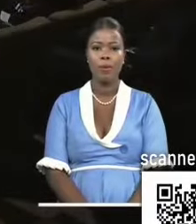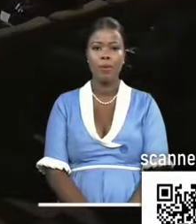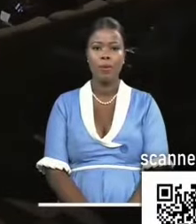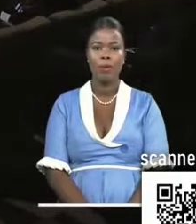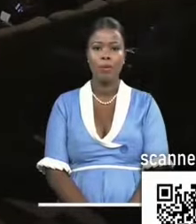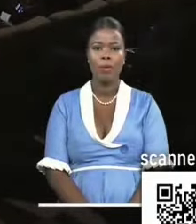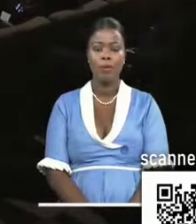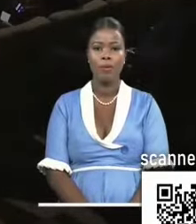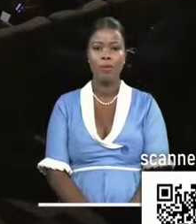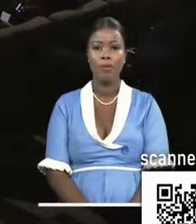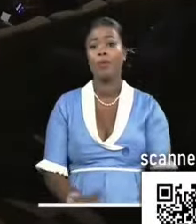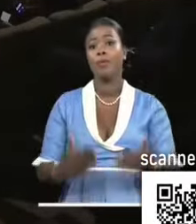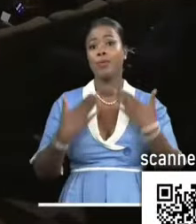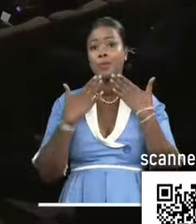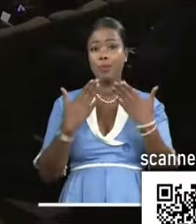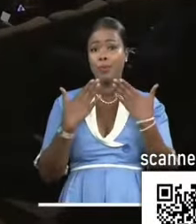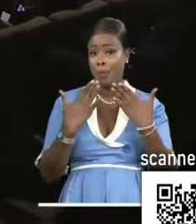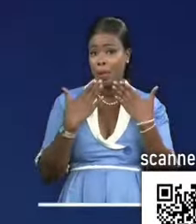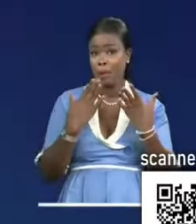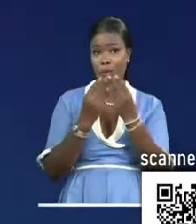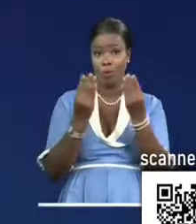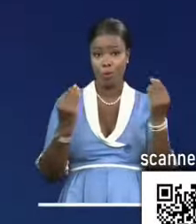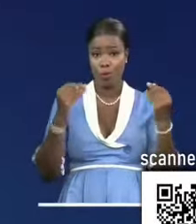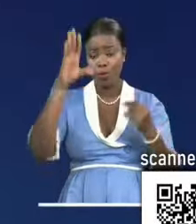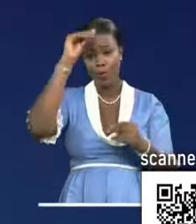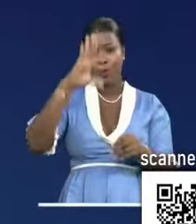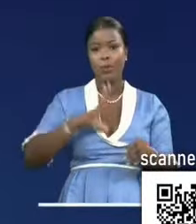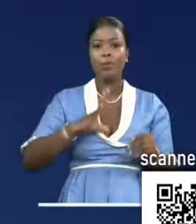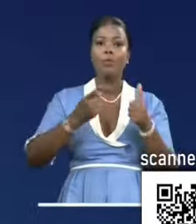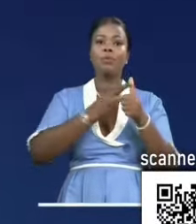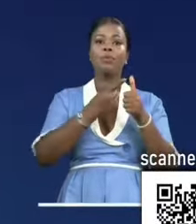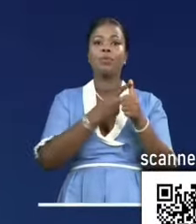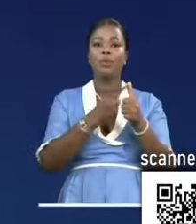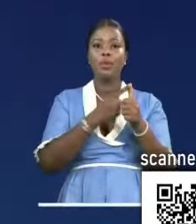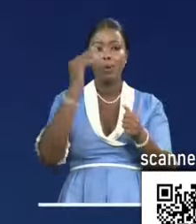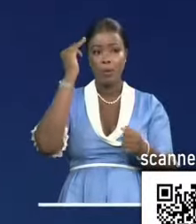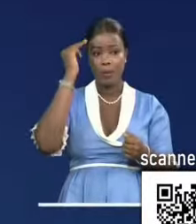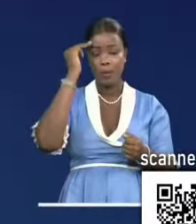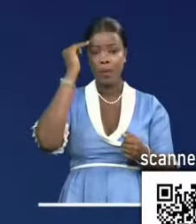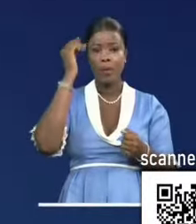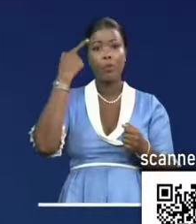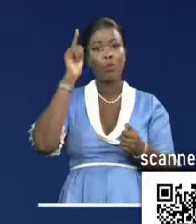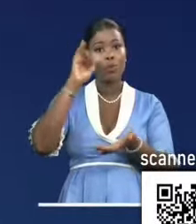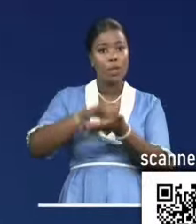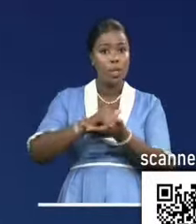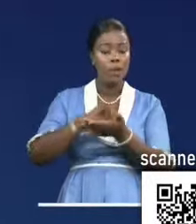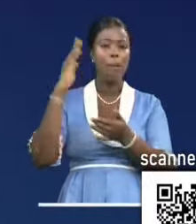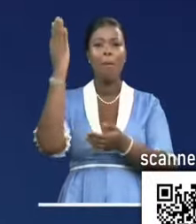attention merci beaucoup Monsieur le Premier Ministre pour cette belle introduction au